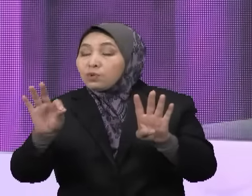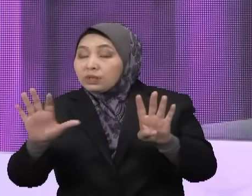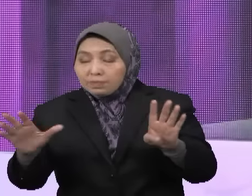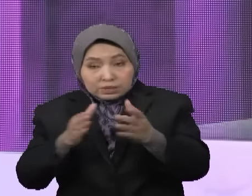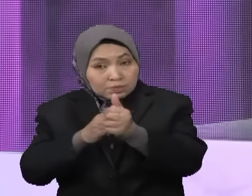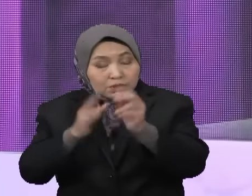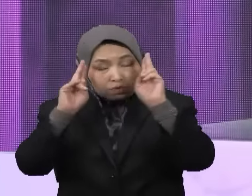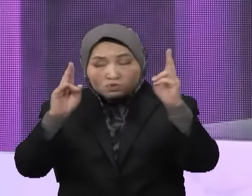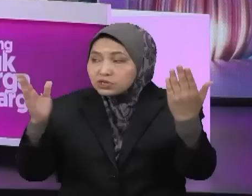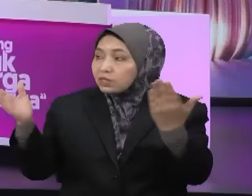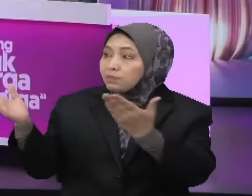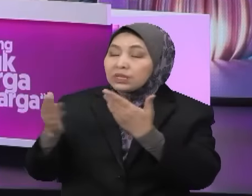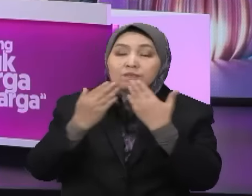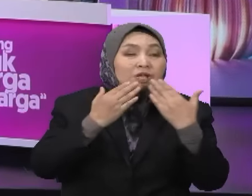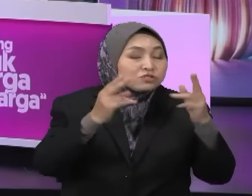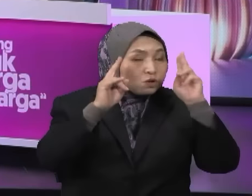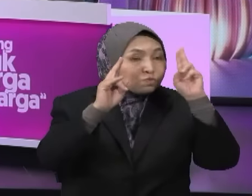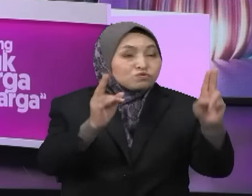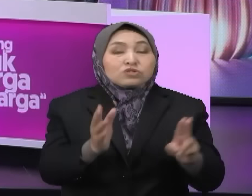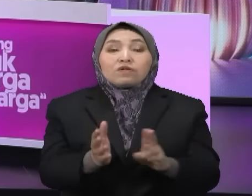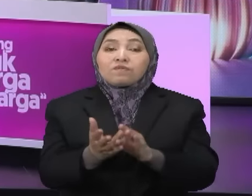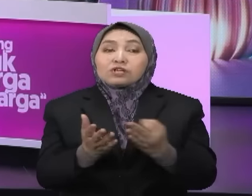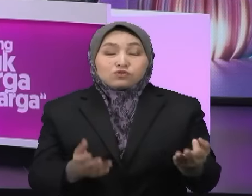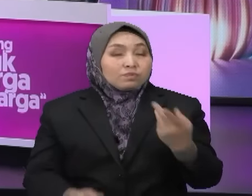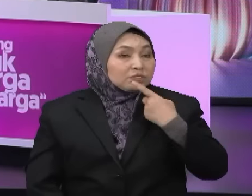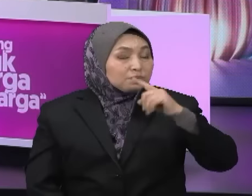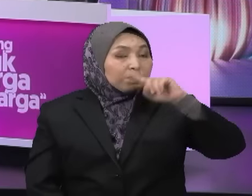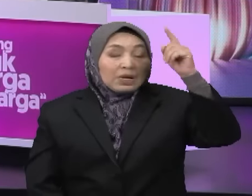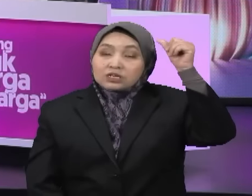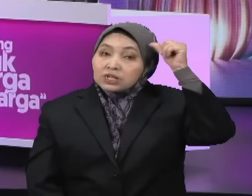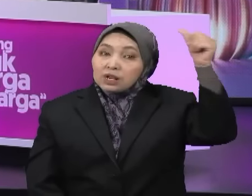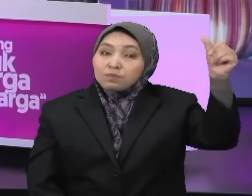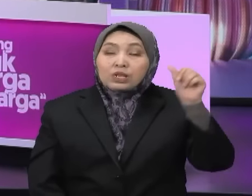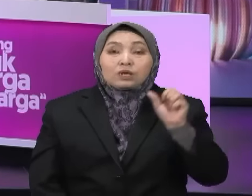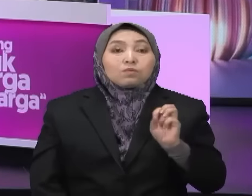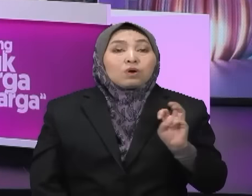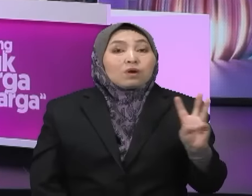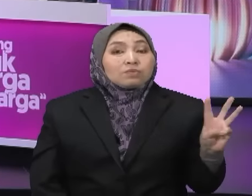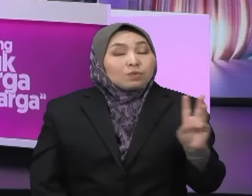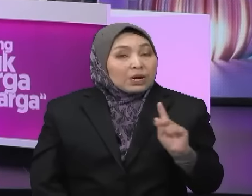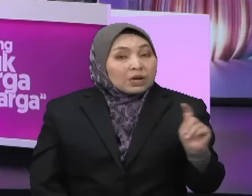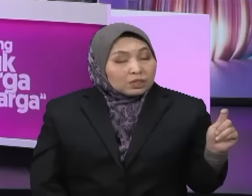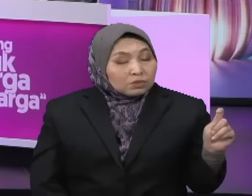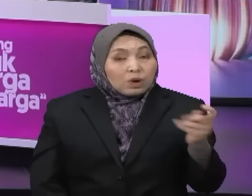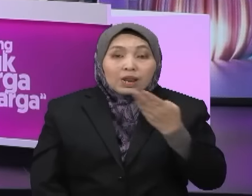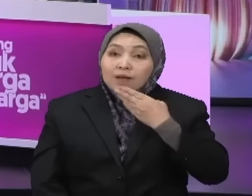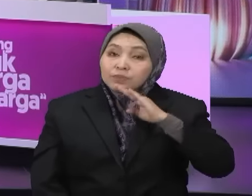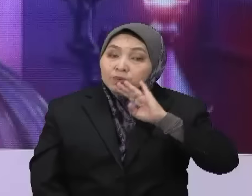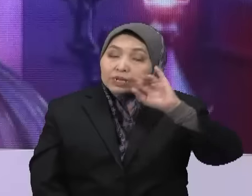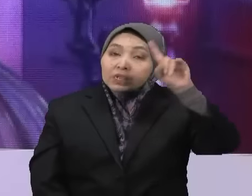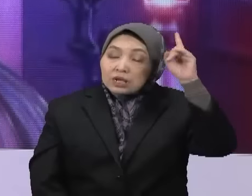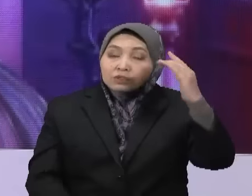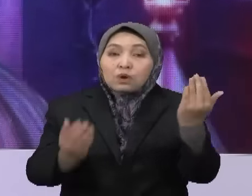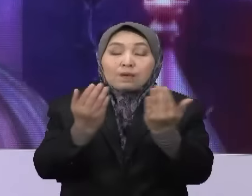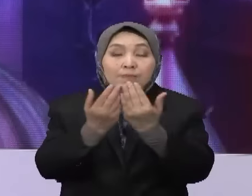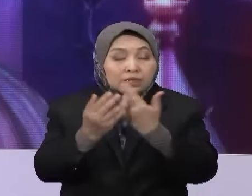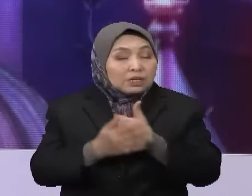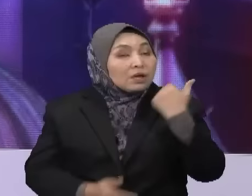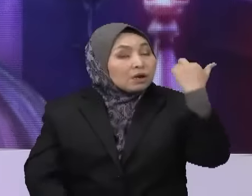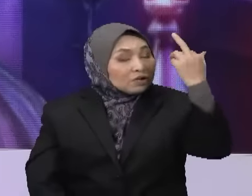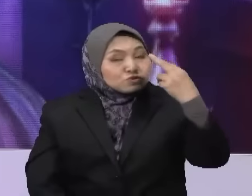Ustaz Tirmizi. Terima kasih Al-Fadhil Ustaz Fazrul. Bismillahirrahmanirrahim. Assalamualaikum warahmatullahi wabarakatuh. Alhamdulillah wassalatu wassalamu